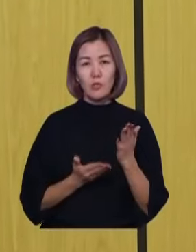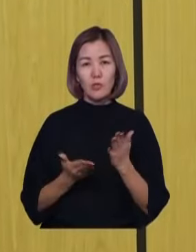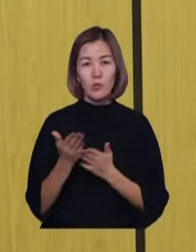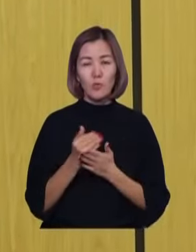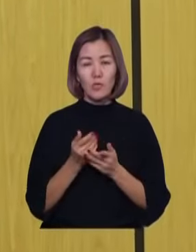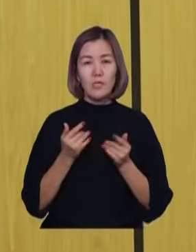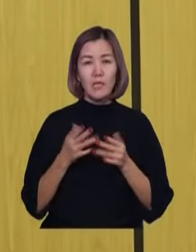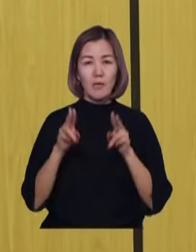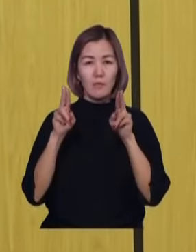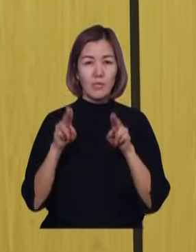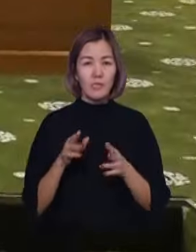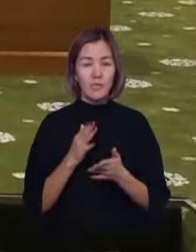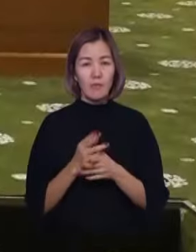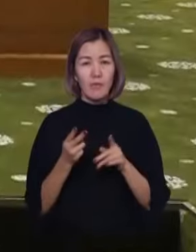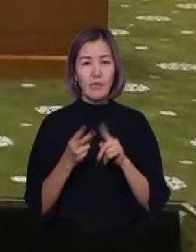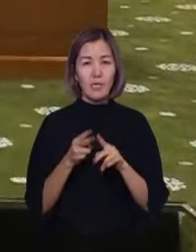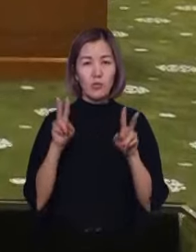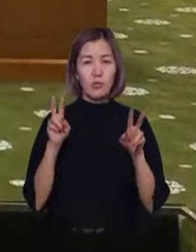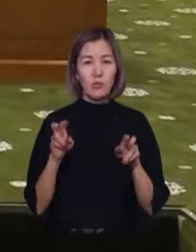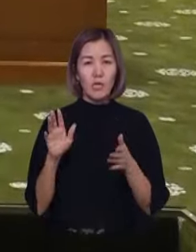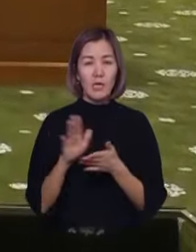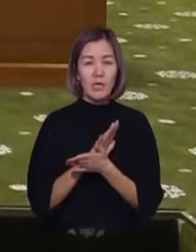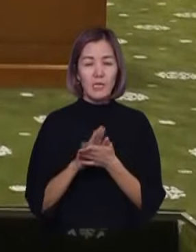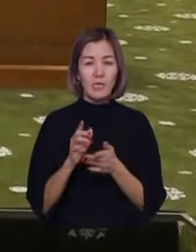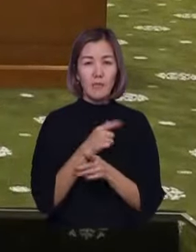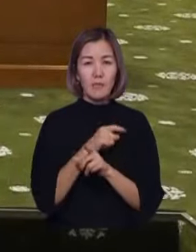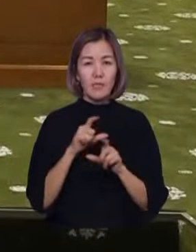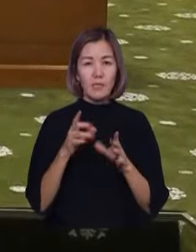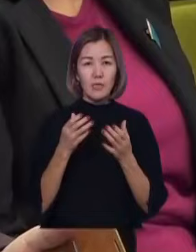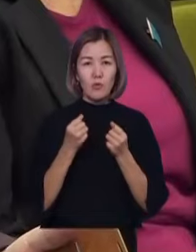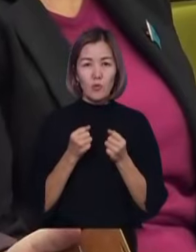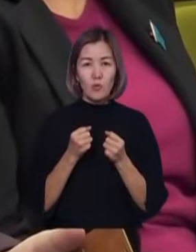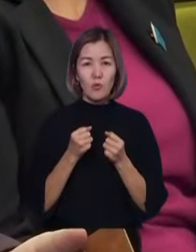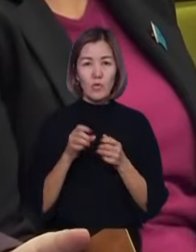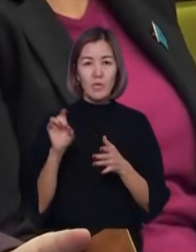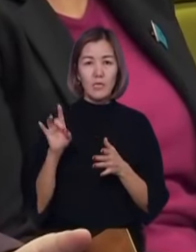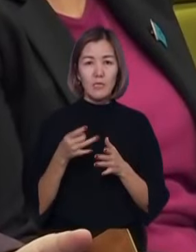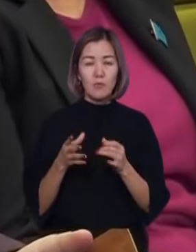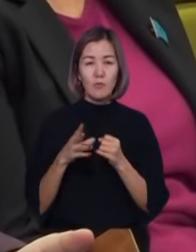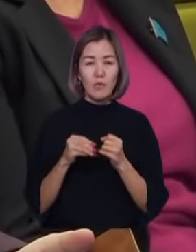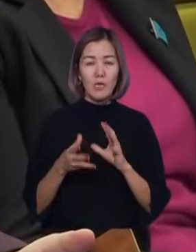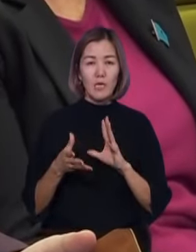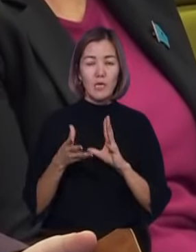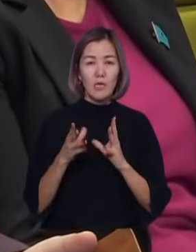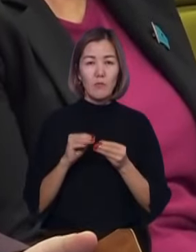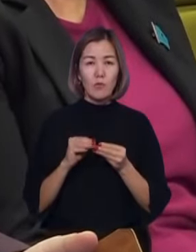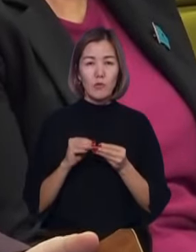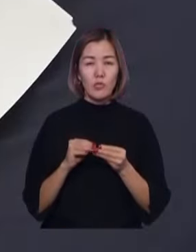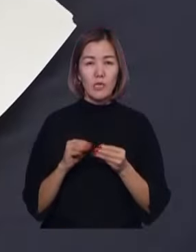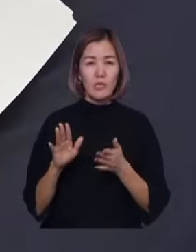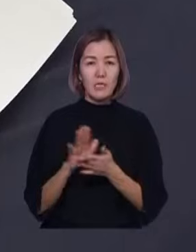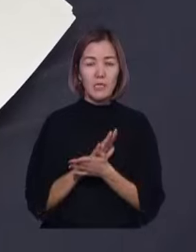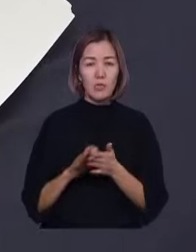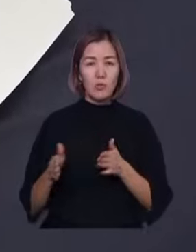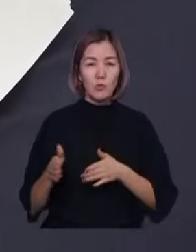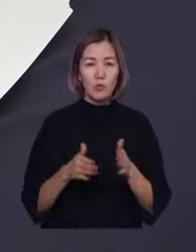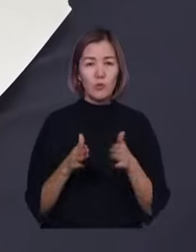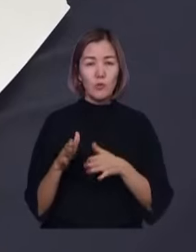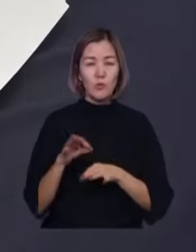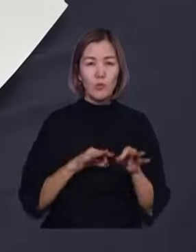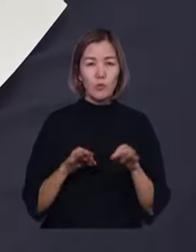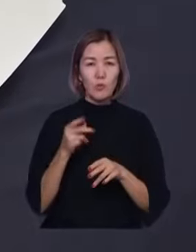бар. Тағы бір салмақты сұрақ тегін медициналық ем алуға құқылы азаматтардың республика аумағында тегін жол жүруіне қатысты жоба. Өткен